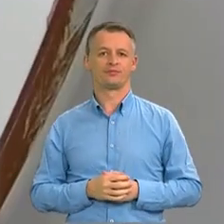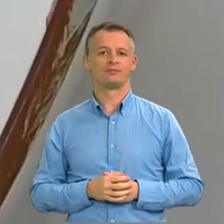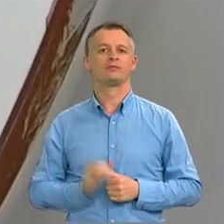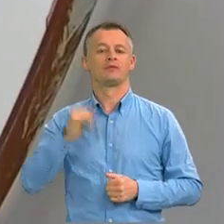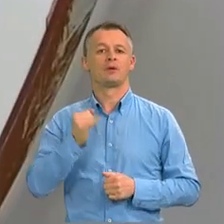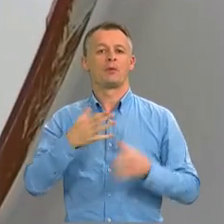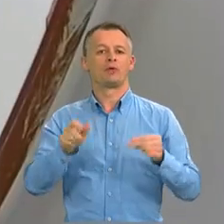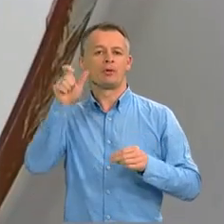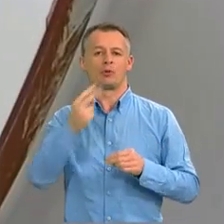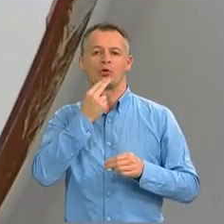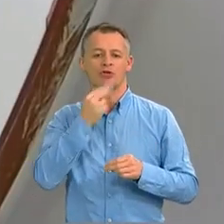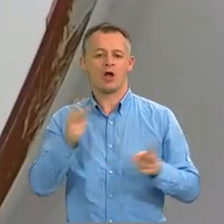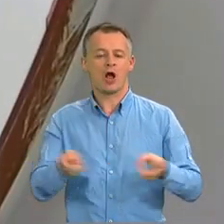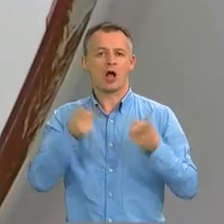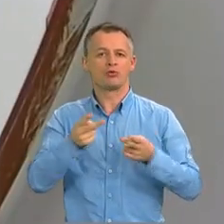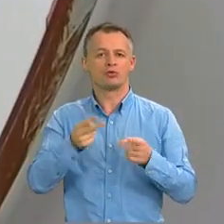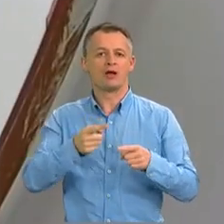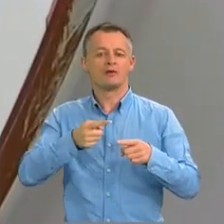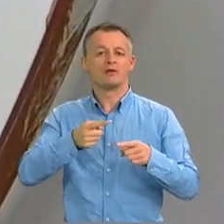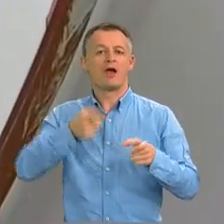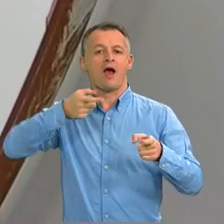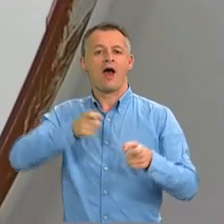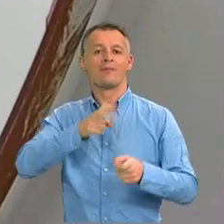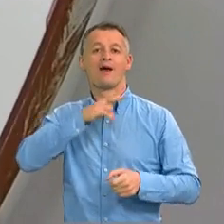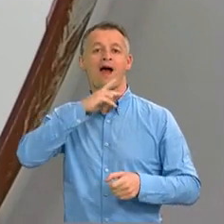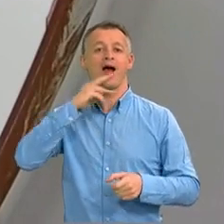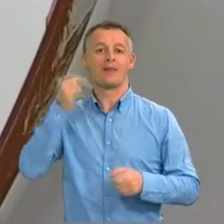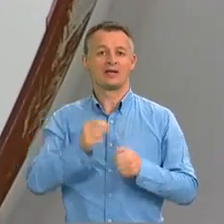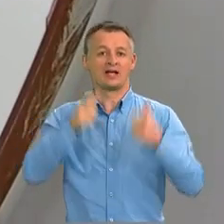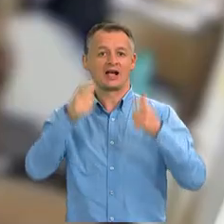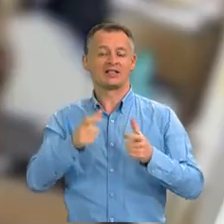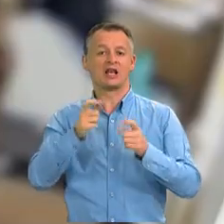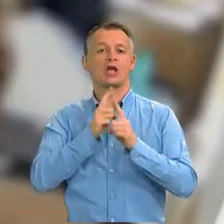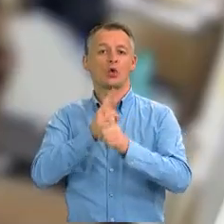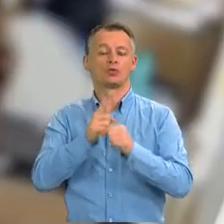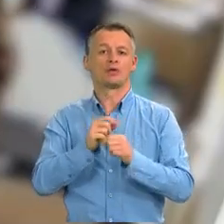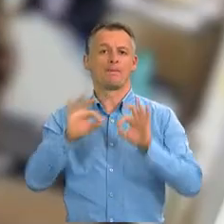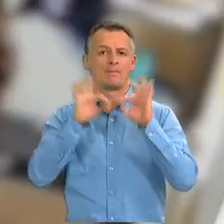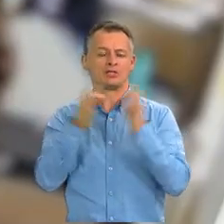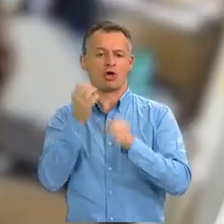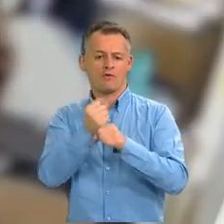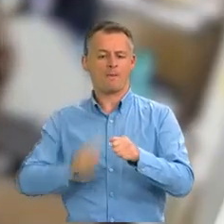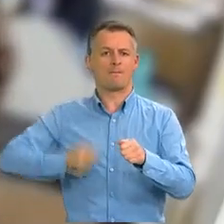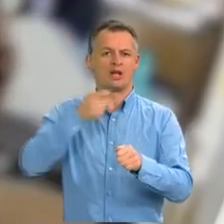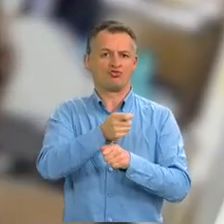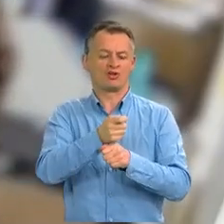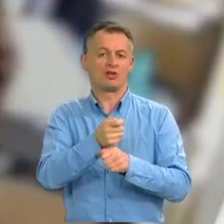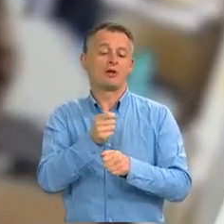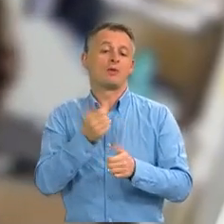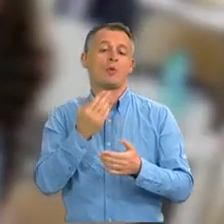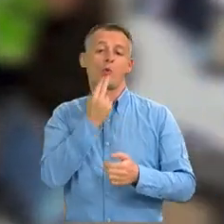polițiști au căutat arme albe într-o sală de clasă la Jilava. Părinții au depus plângere pentru că le-ar fi tratat copiii ca pe infractori.